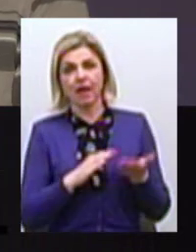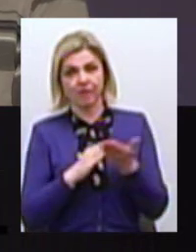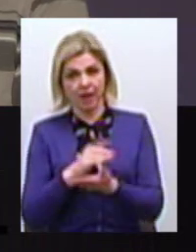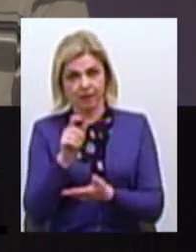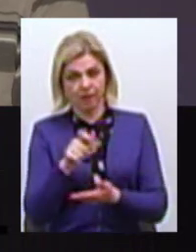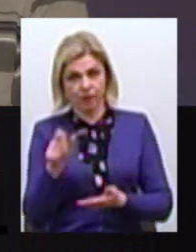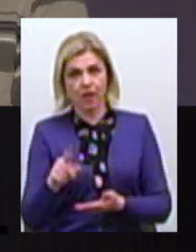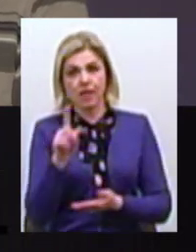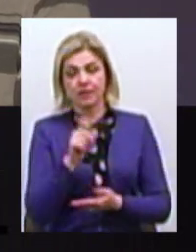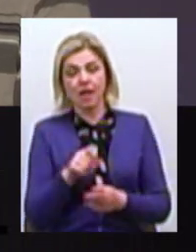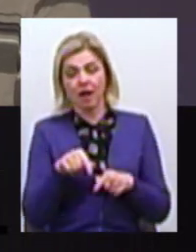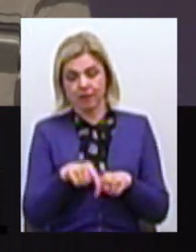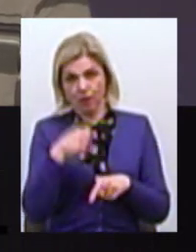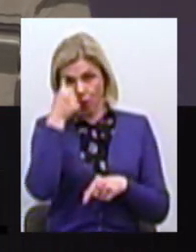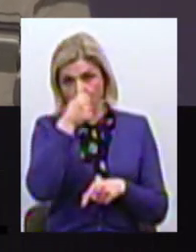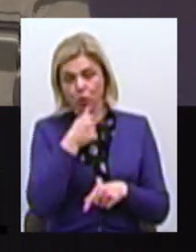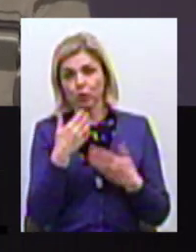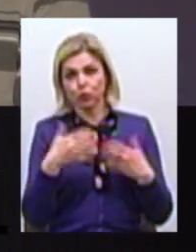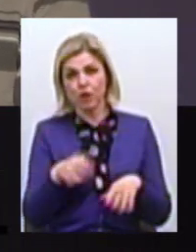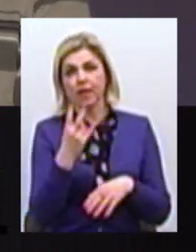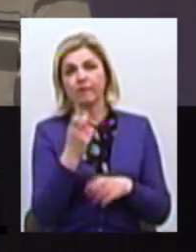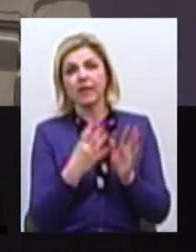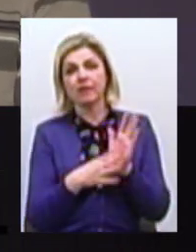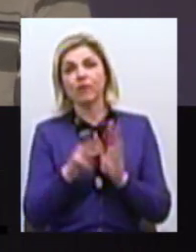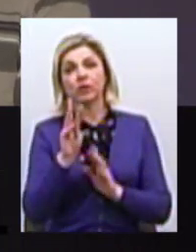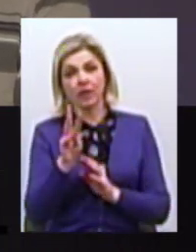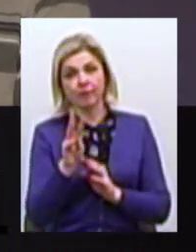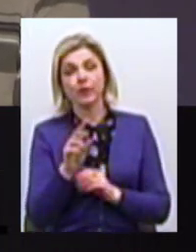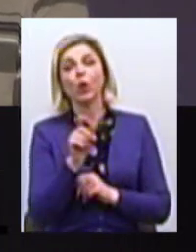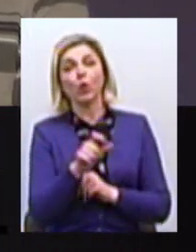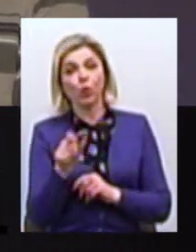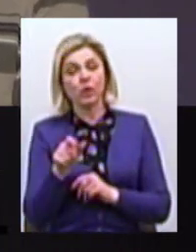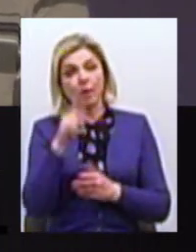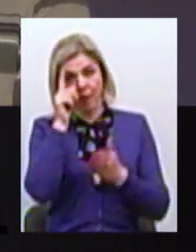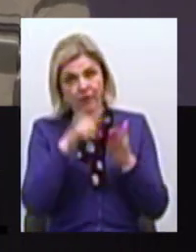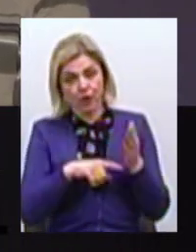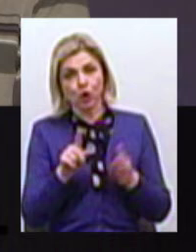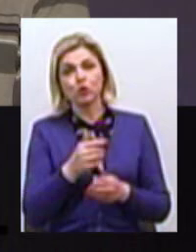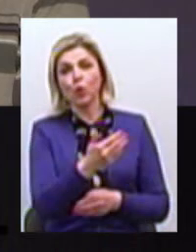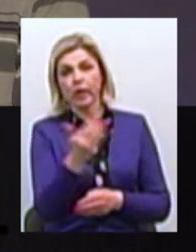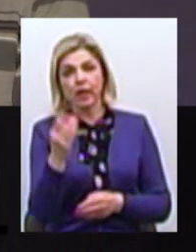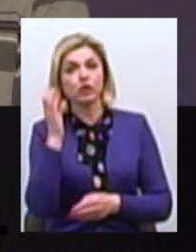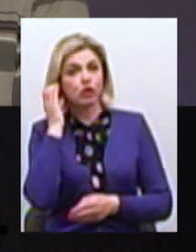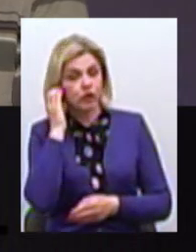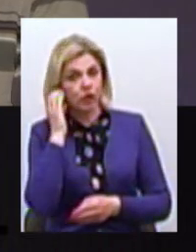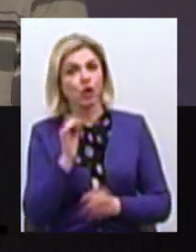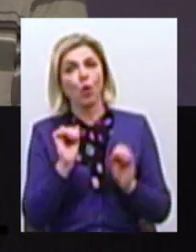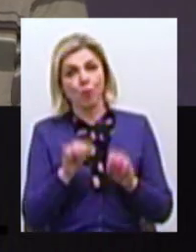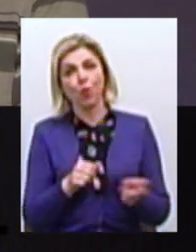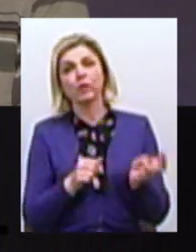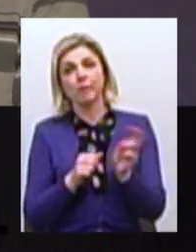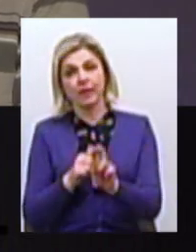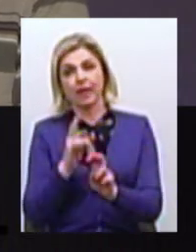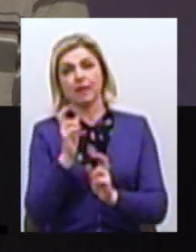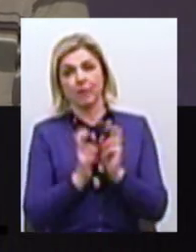месяца 2019 года уже 293. То есть люди поверили, что их слышат, Они могут прийти на предприятие со своими проблемами, которые